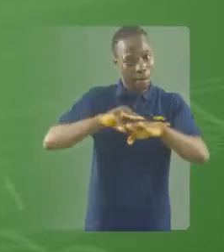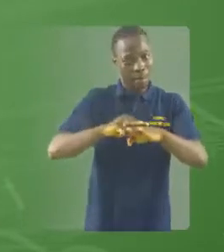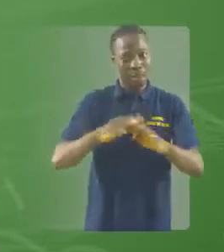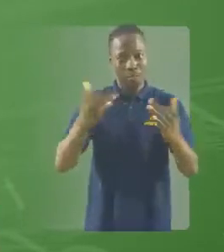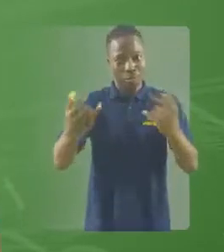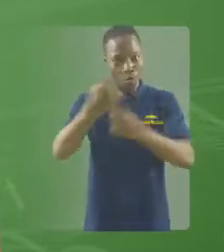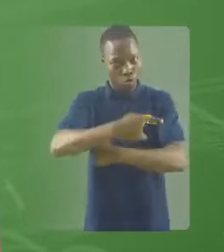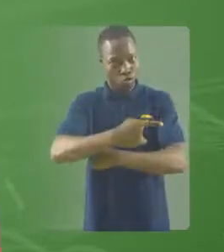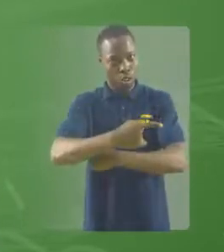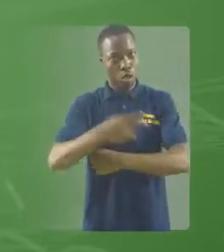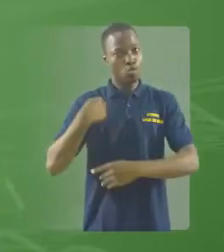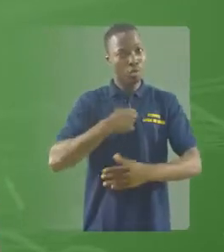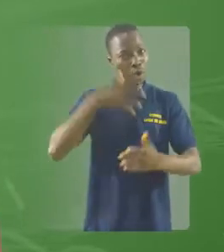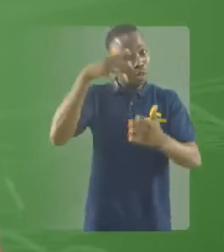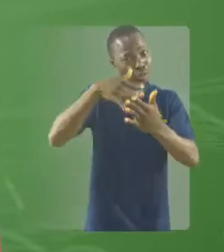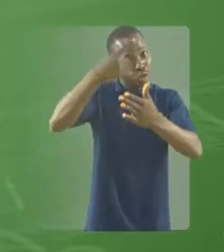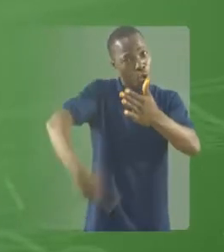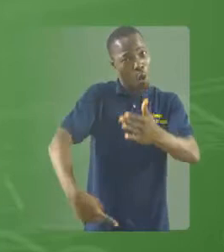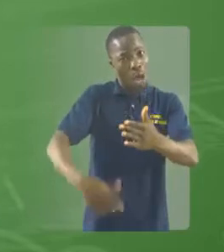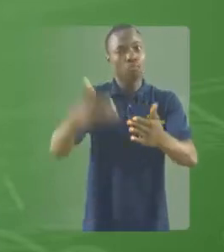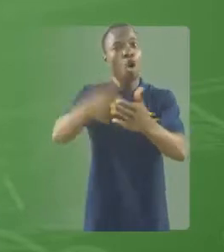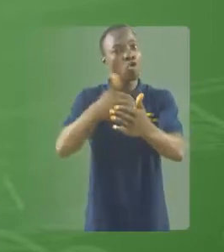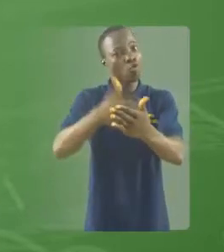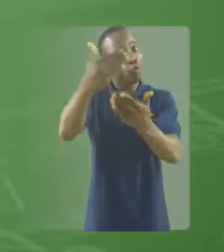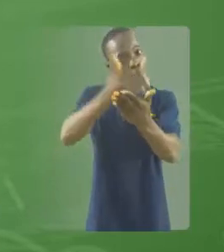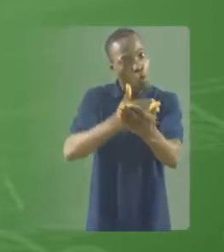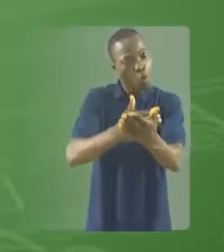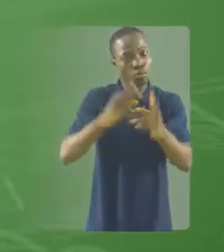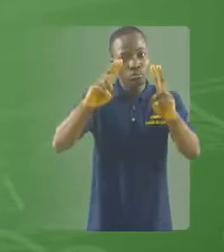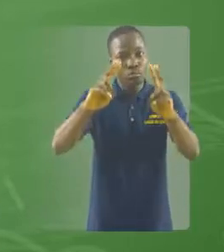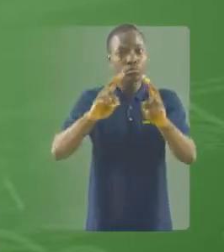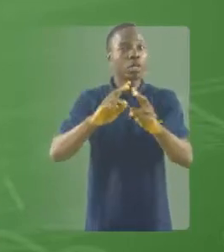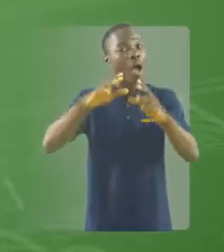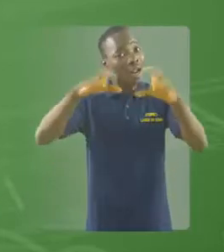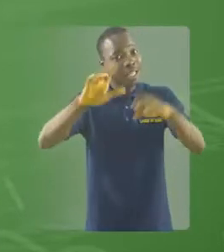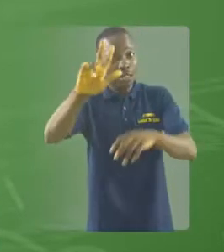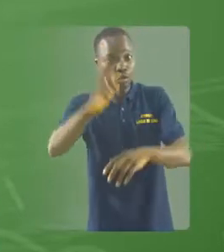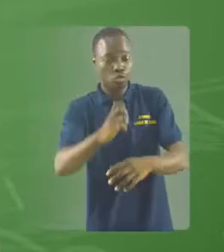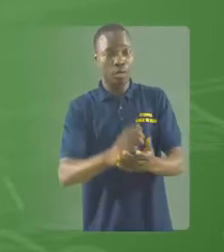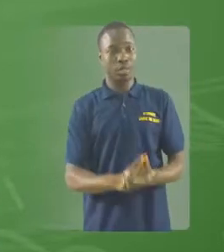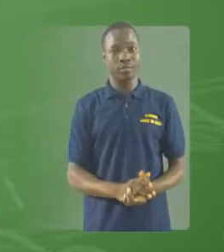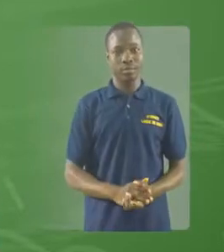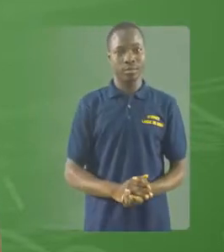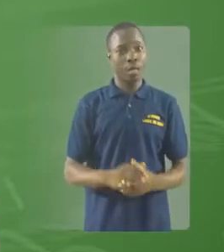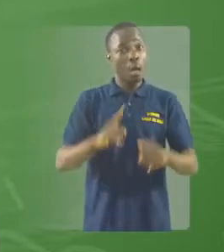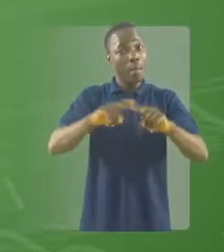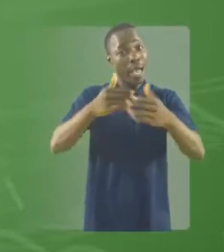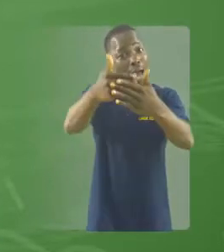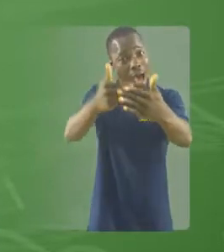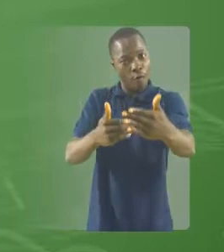Aujourd'hui, nous allons voir une nouvelle leçon en classe de 3e. Mais